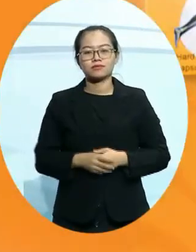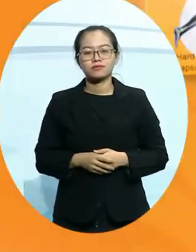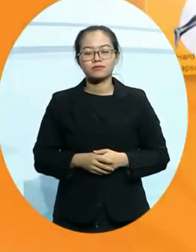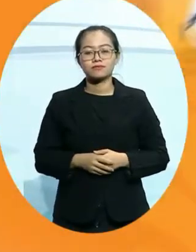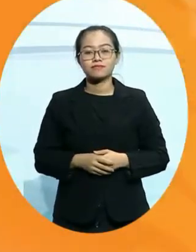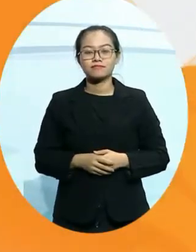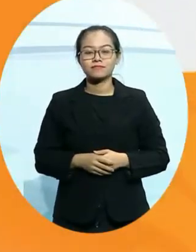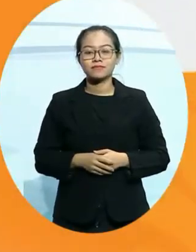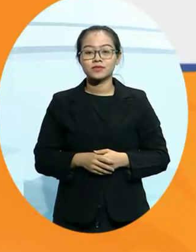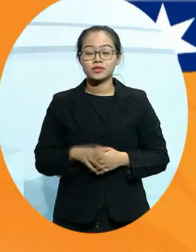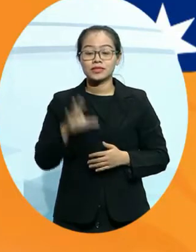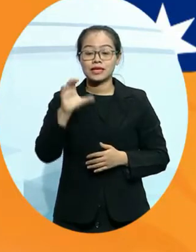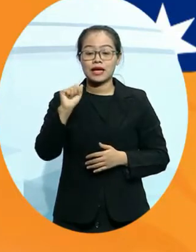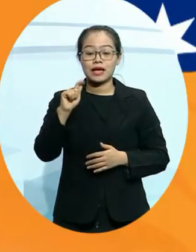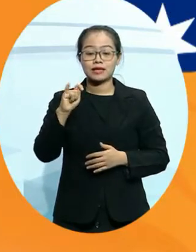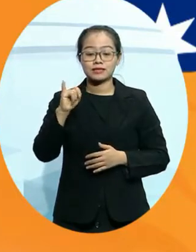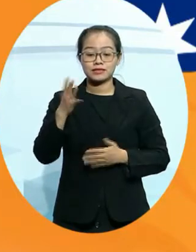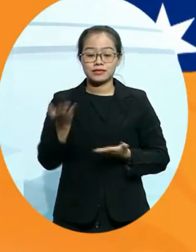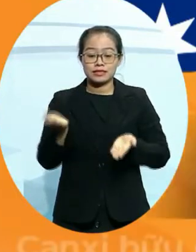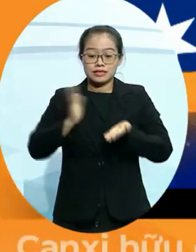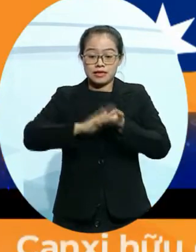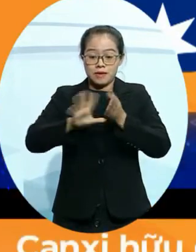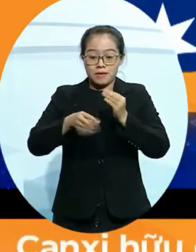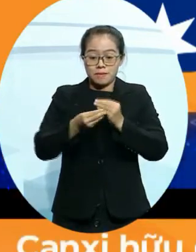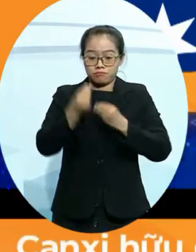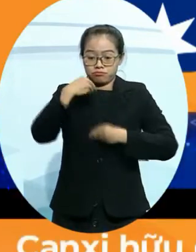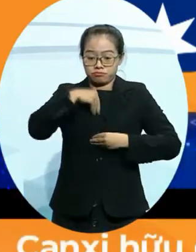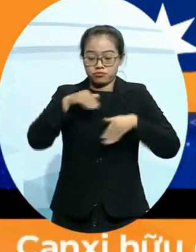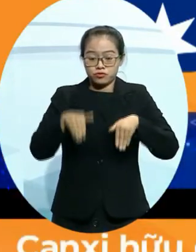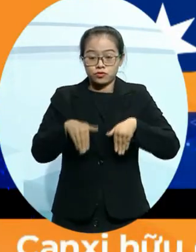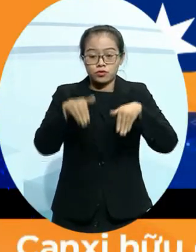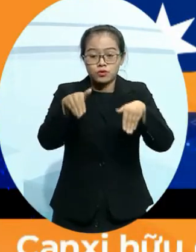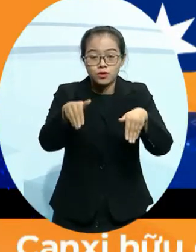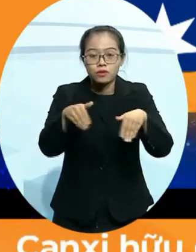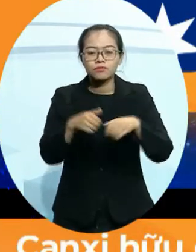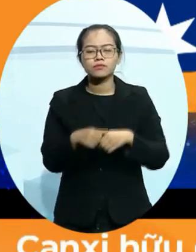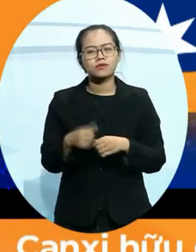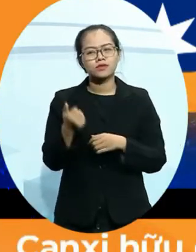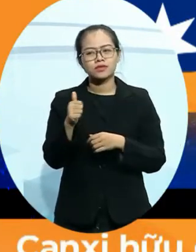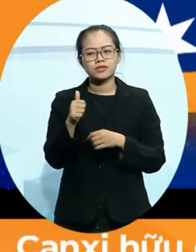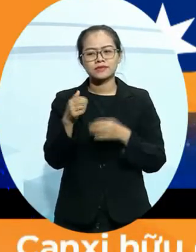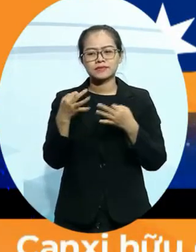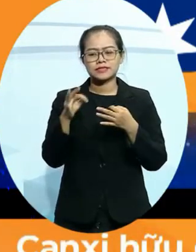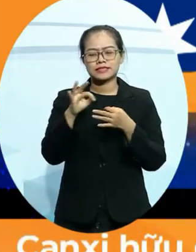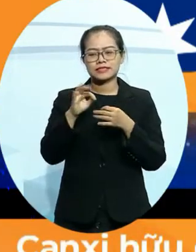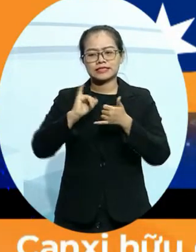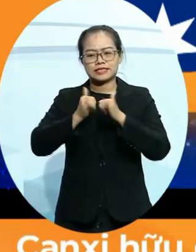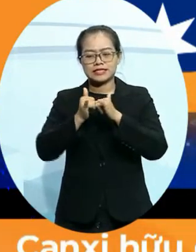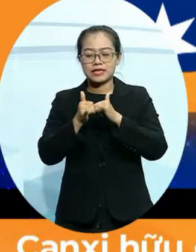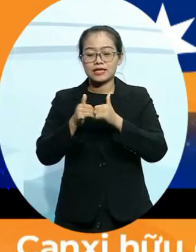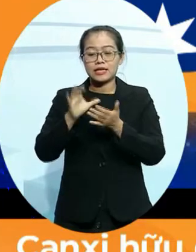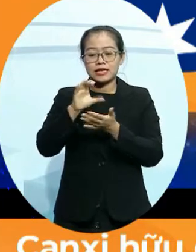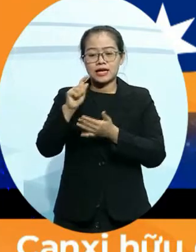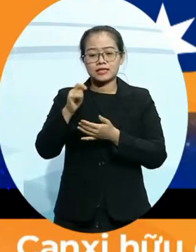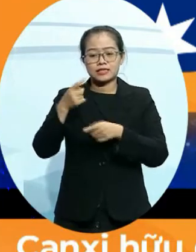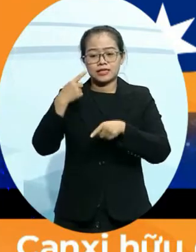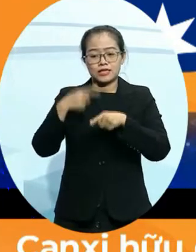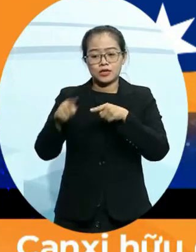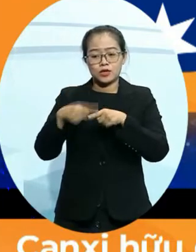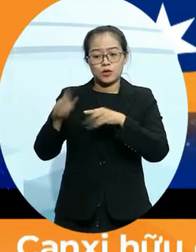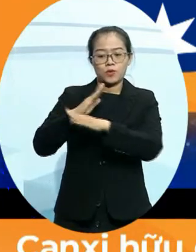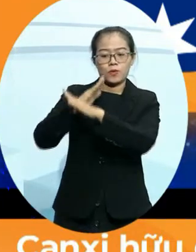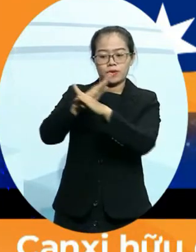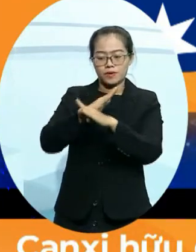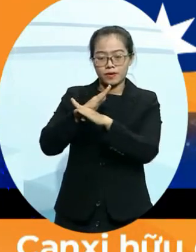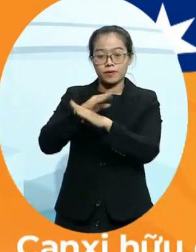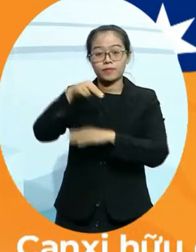Việc chủ động bổ sung nguồn canxi hữu cơ ở mức độ phù hợp sẽ giúp ngăn ngừa các triệu chứng do thiếu hụt canxi gây ra. Với